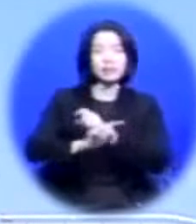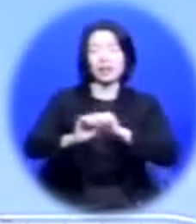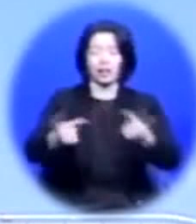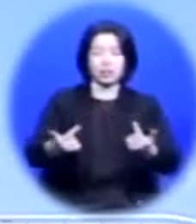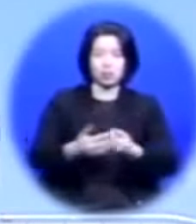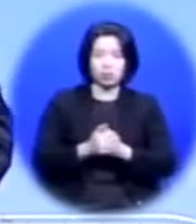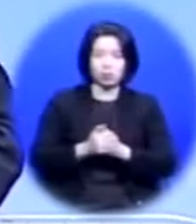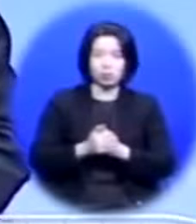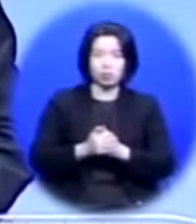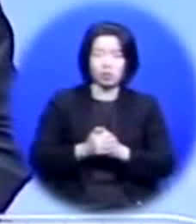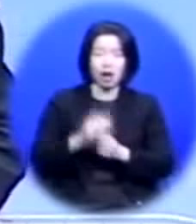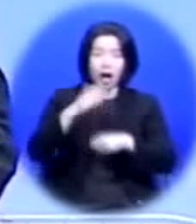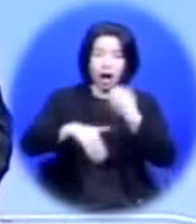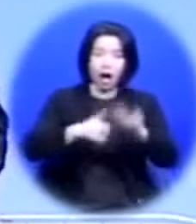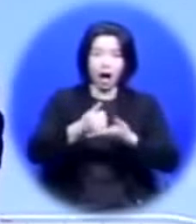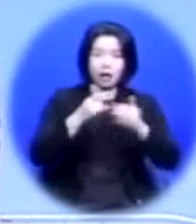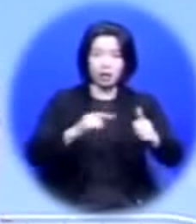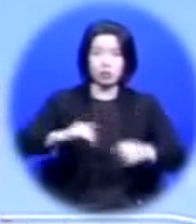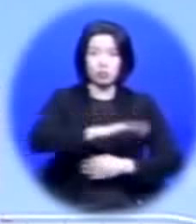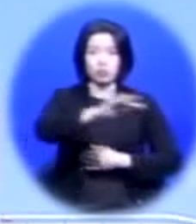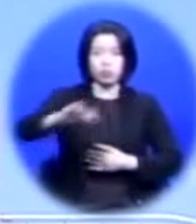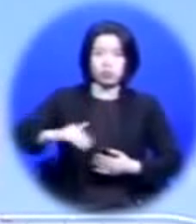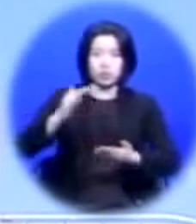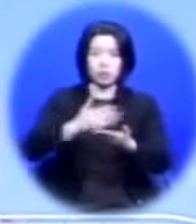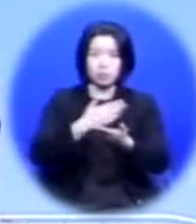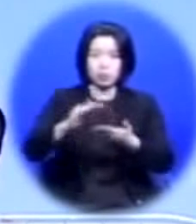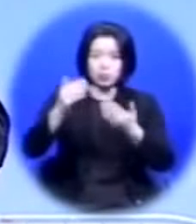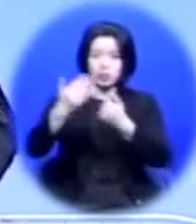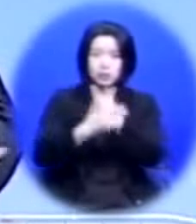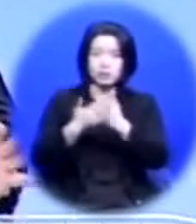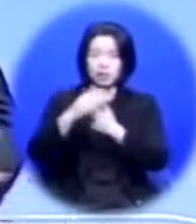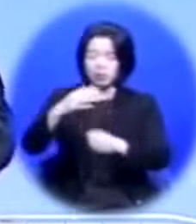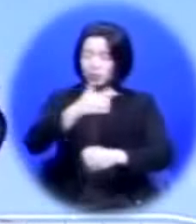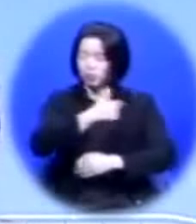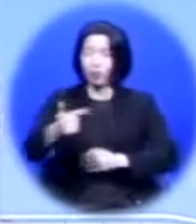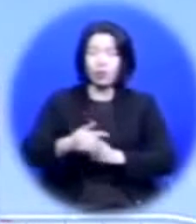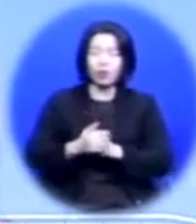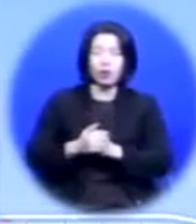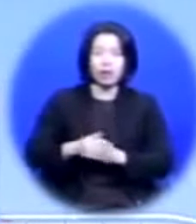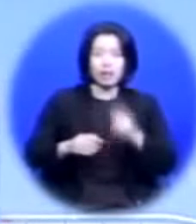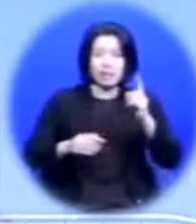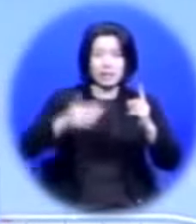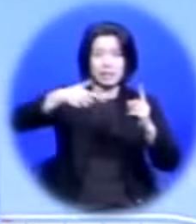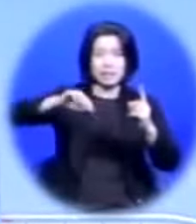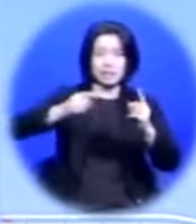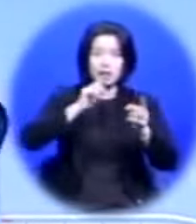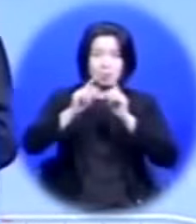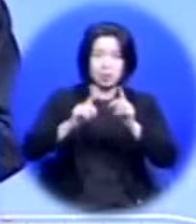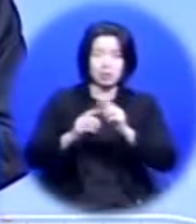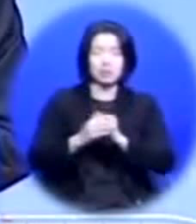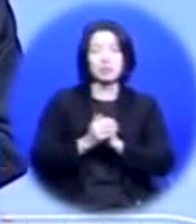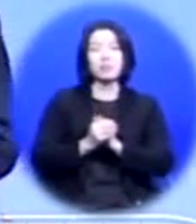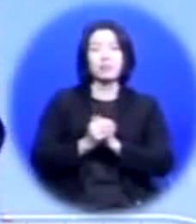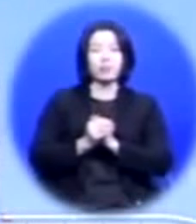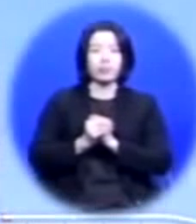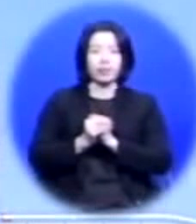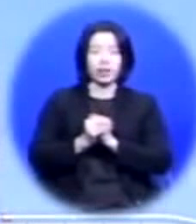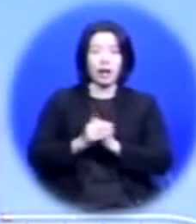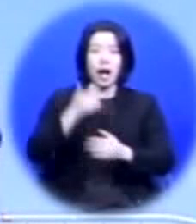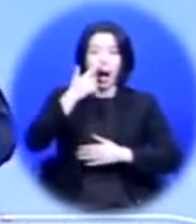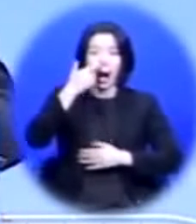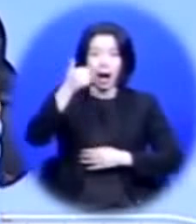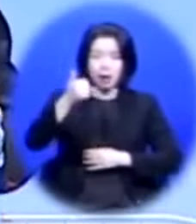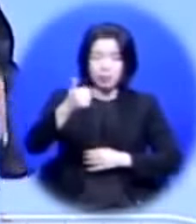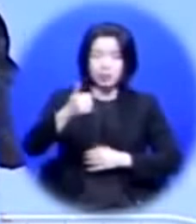입니다 하나님께서 우리에게 베푸신 은혜는 엄청납니다 1절 말씀 오늘 요한일서 3장 1절 말씀에 보면